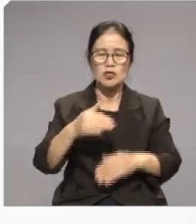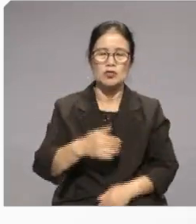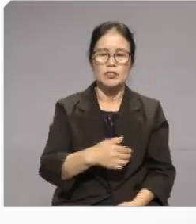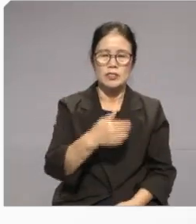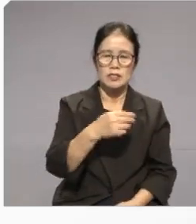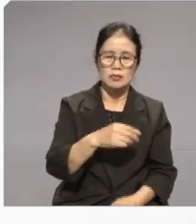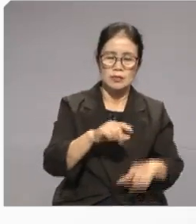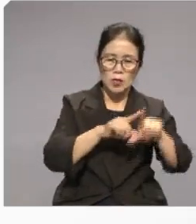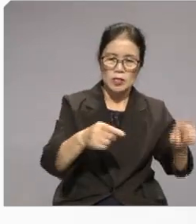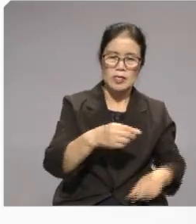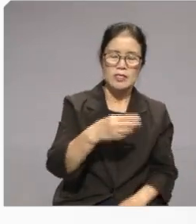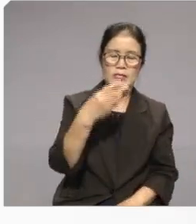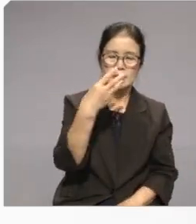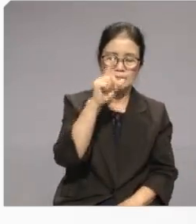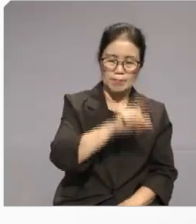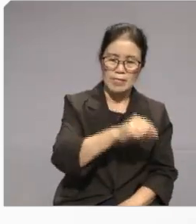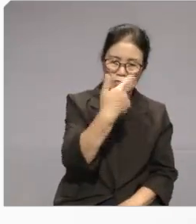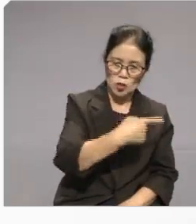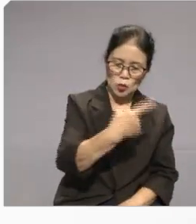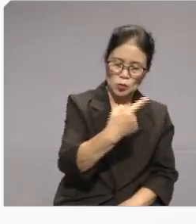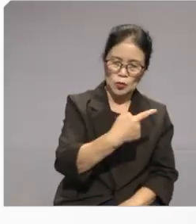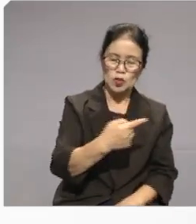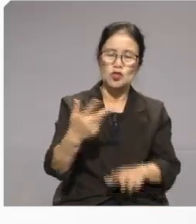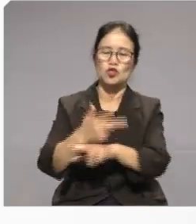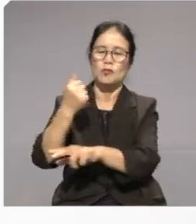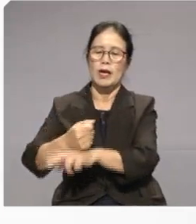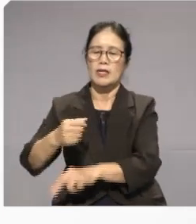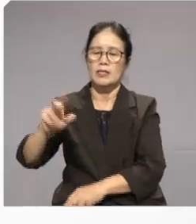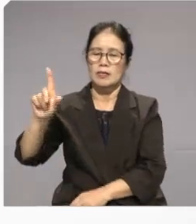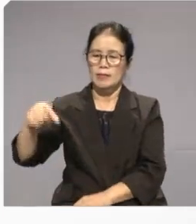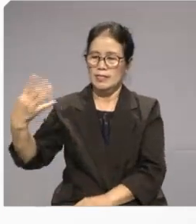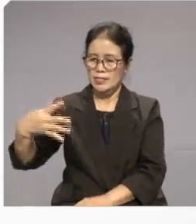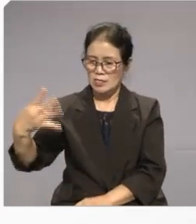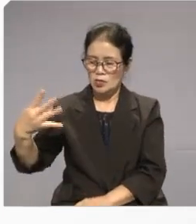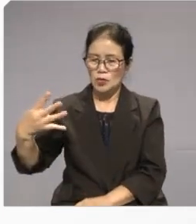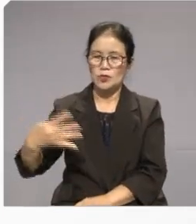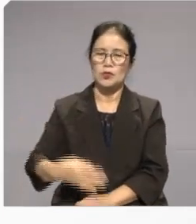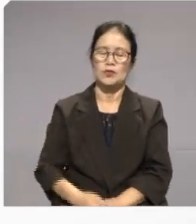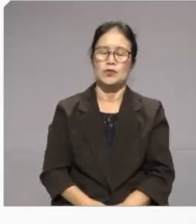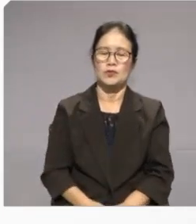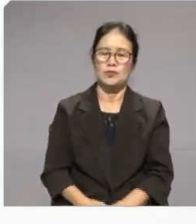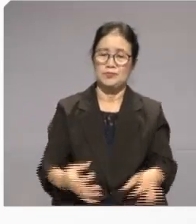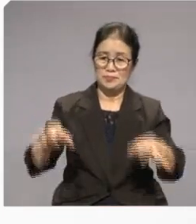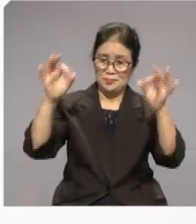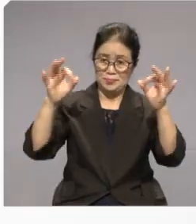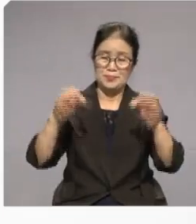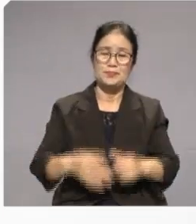8,000원에서 평일 3,000원 오른 11,000원, 주말은 75% 오른 14,000원으로